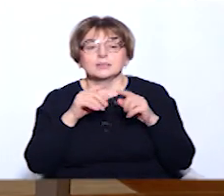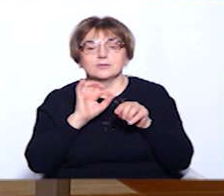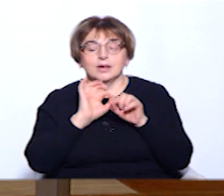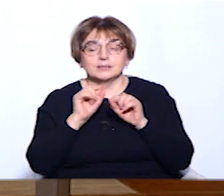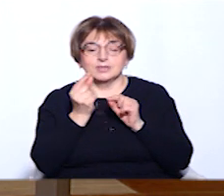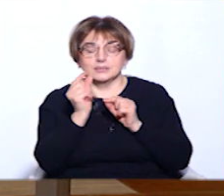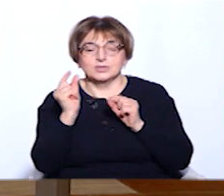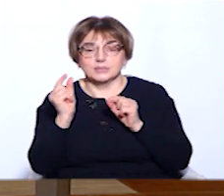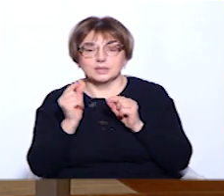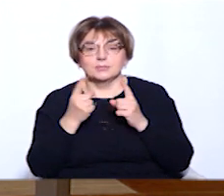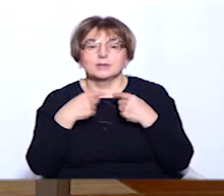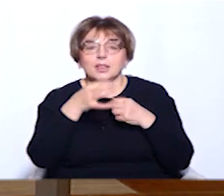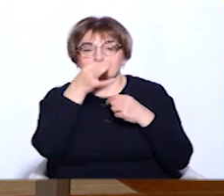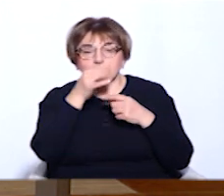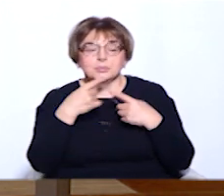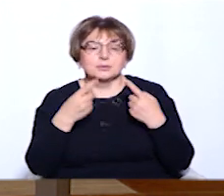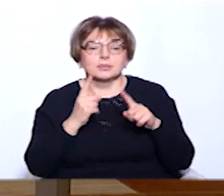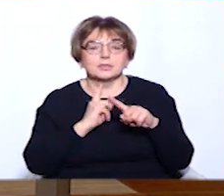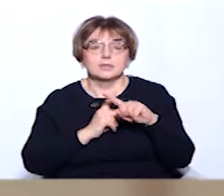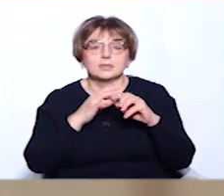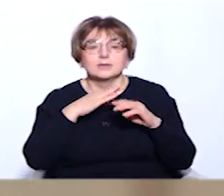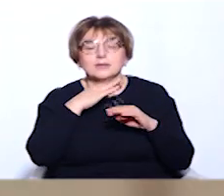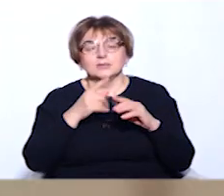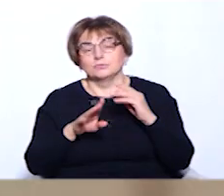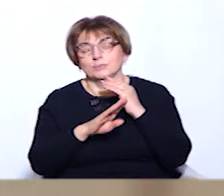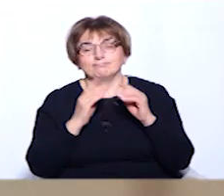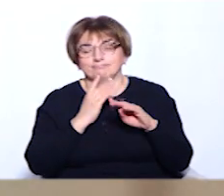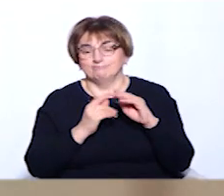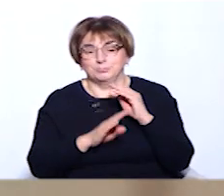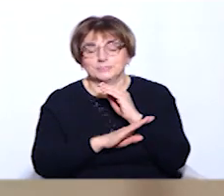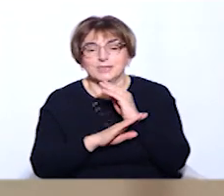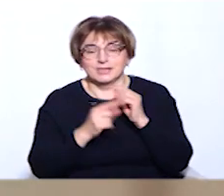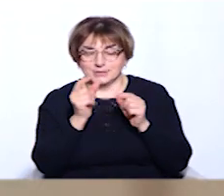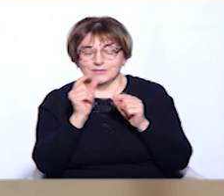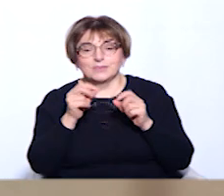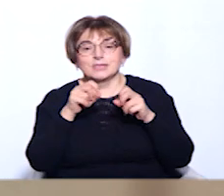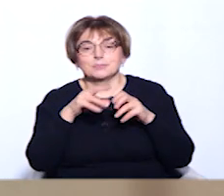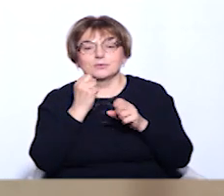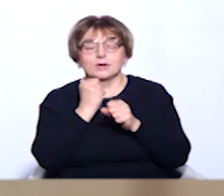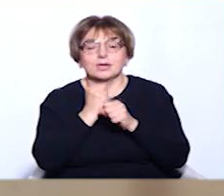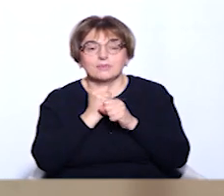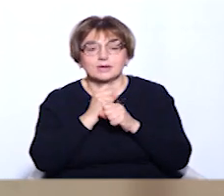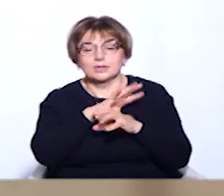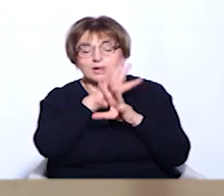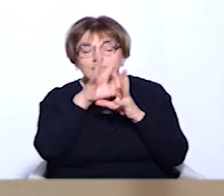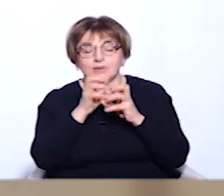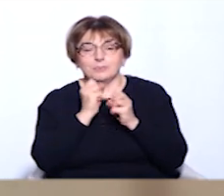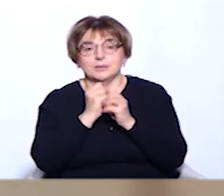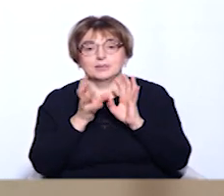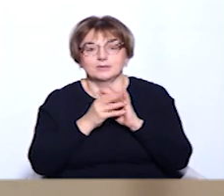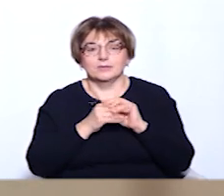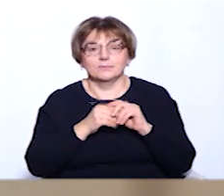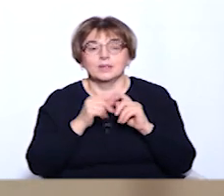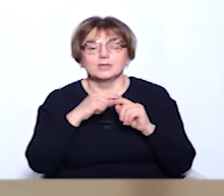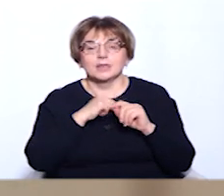ან შეგვიძლია გამოვიყენოთ ნებისმიერი ხის ჩხირი, რათა ერთად ავაწყოთ ალკანების, ალკენებისა და ალკინების ფორმულები. განვიხილოთ